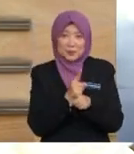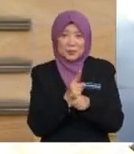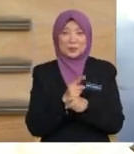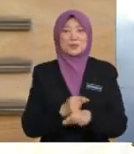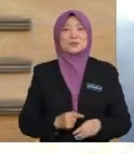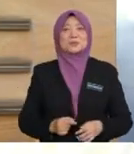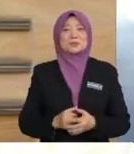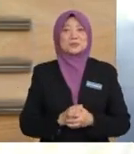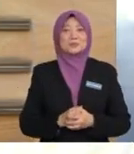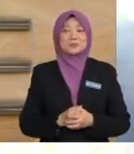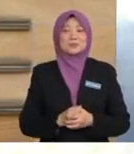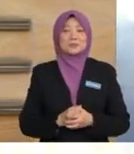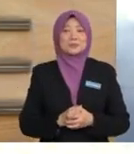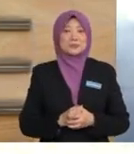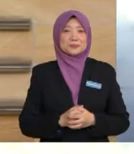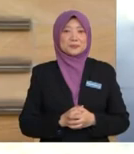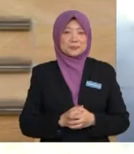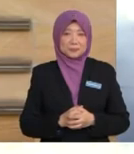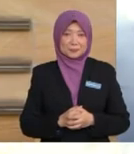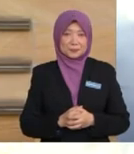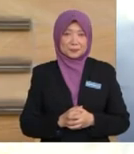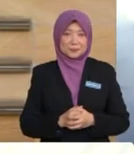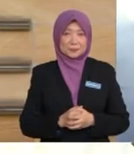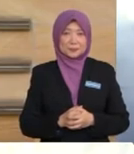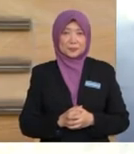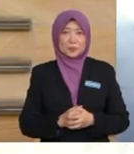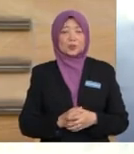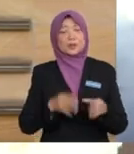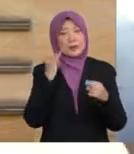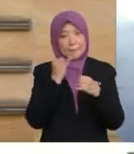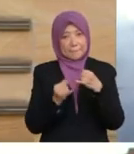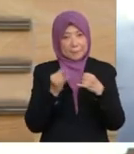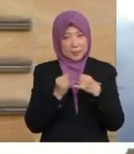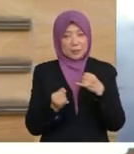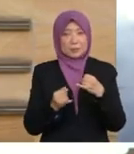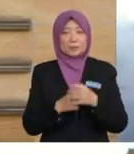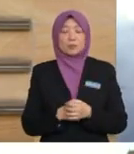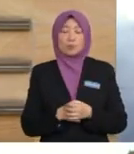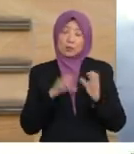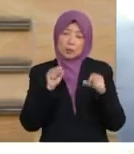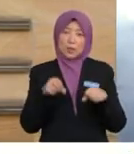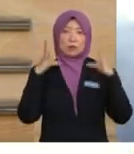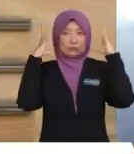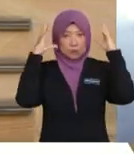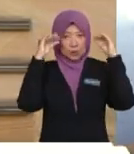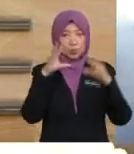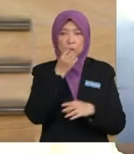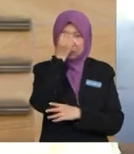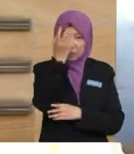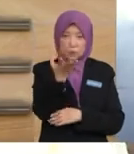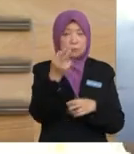Dan cikgu, saya. Mungkin di akhir siaran nanti cikgu boleh kongsikan sedikit